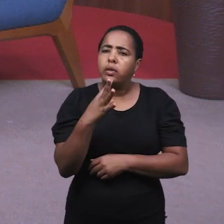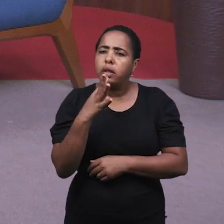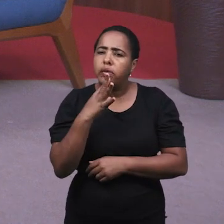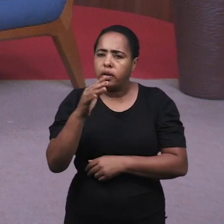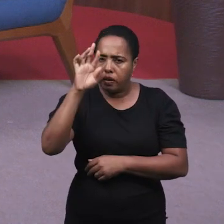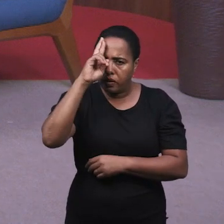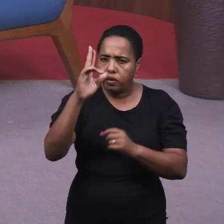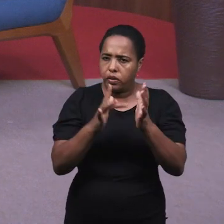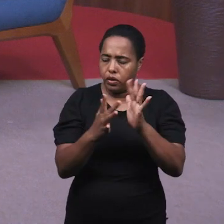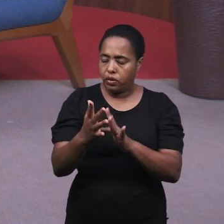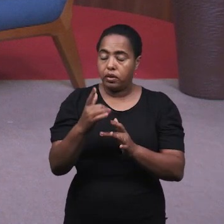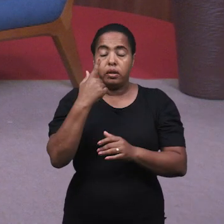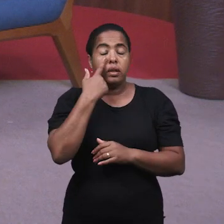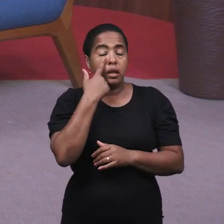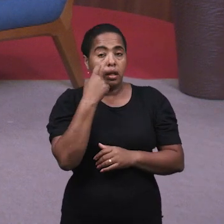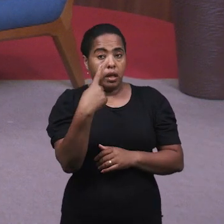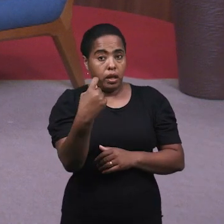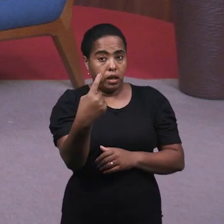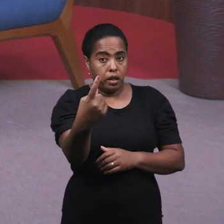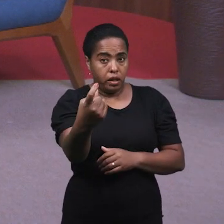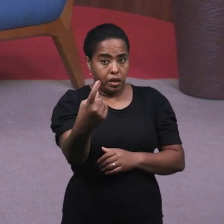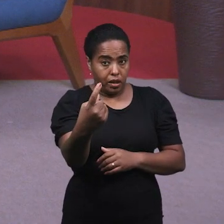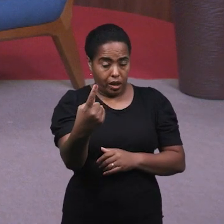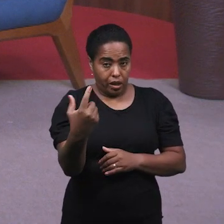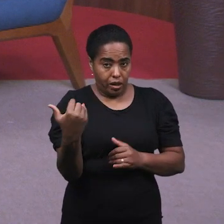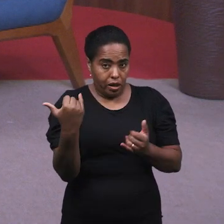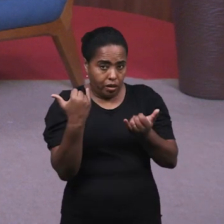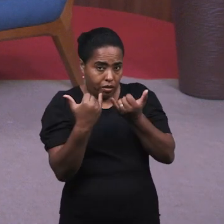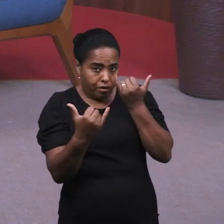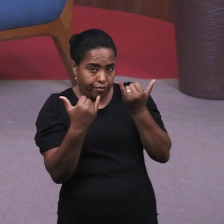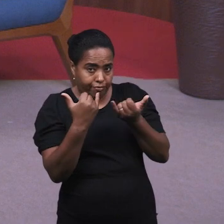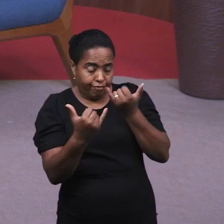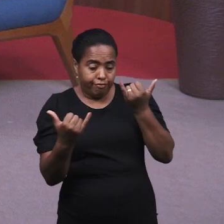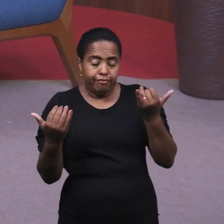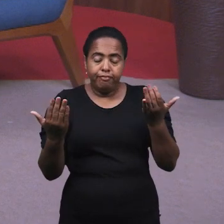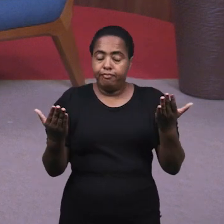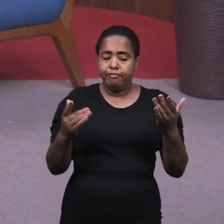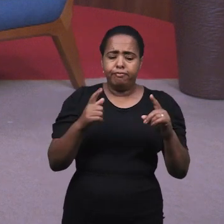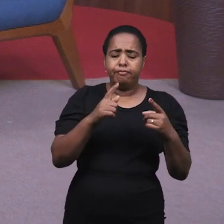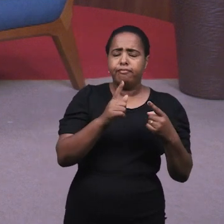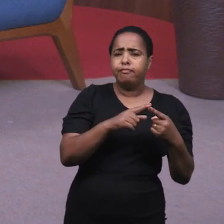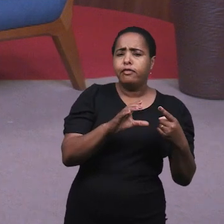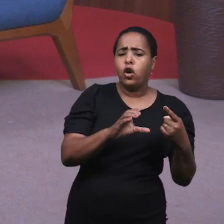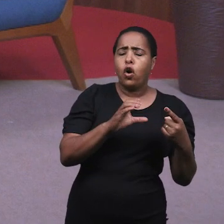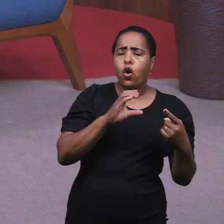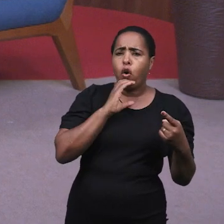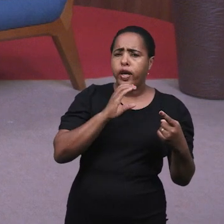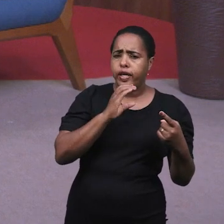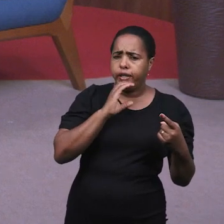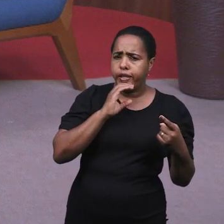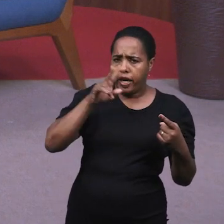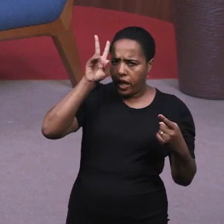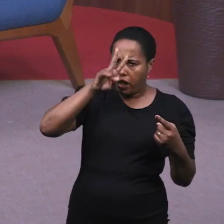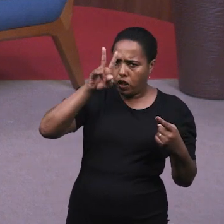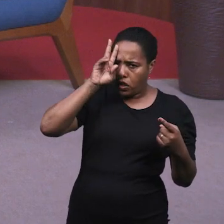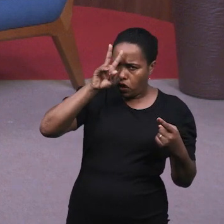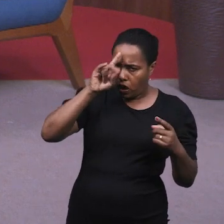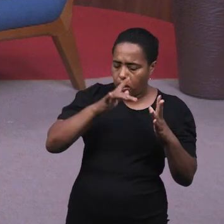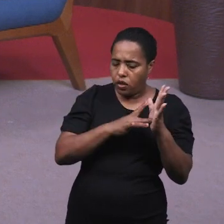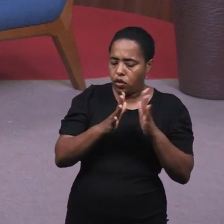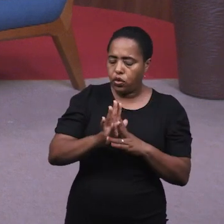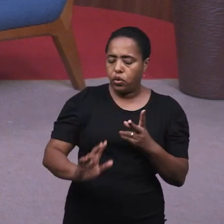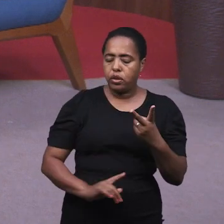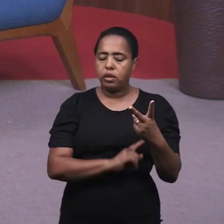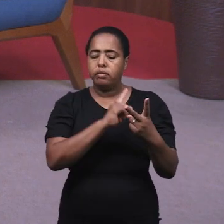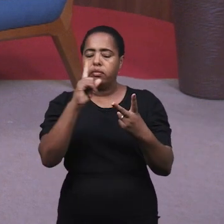Seigneur Jésus, il est très intéressant de faire une distinction entre connaître l'histoire de